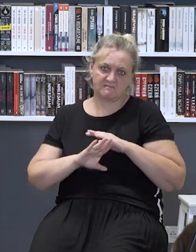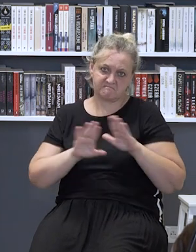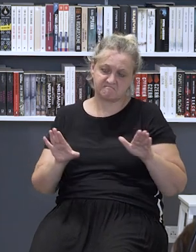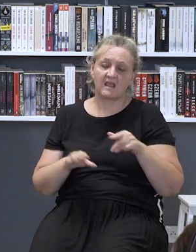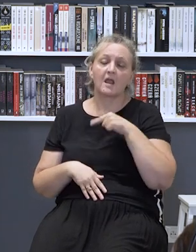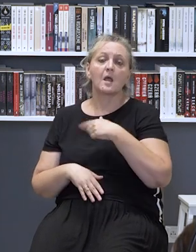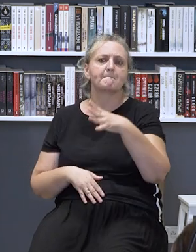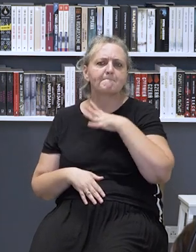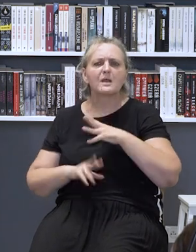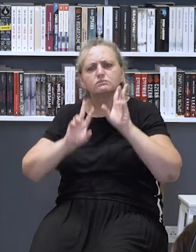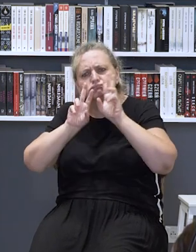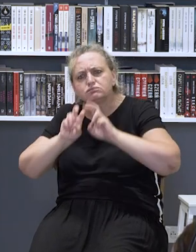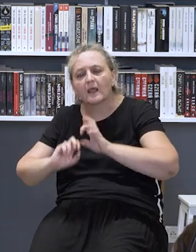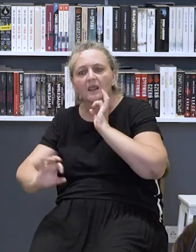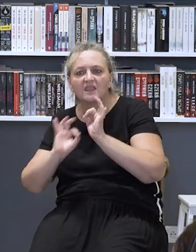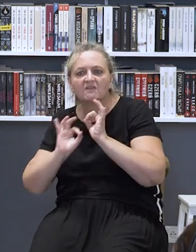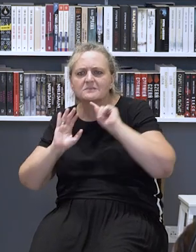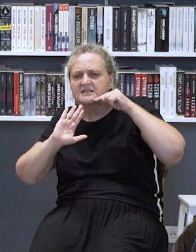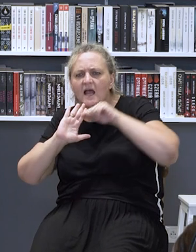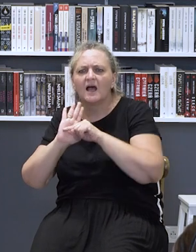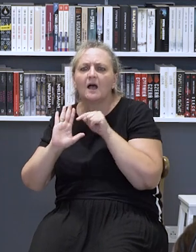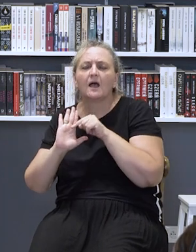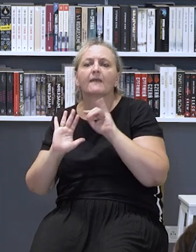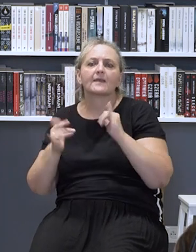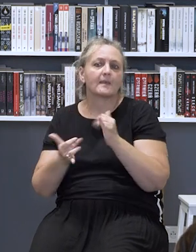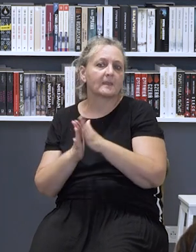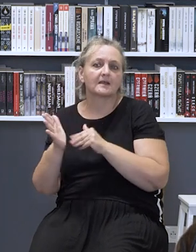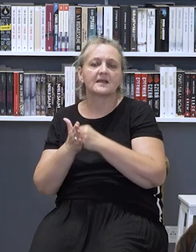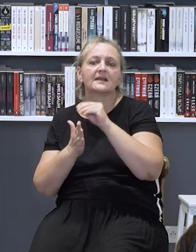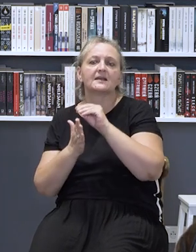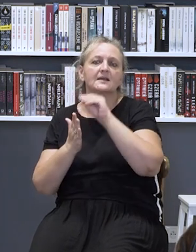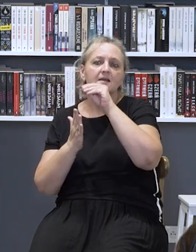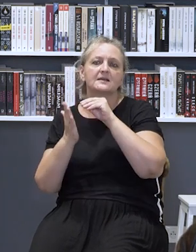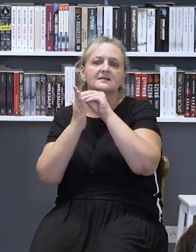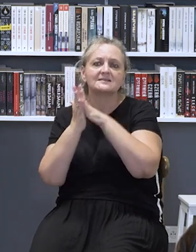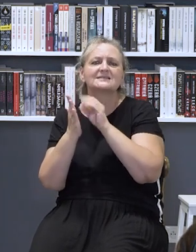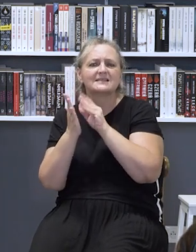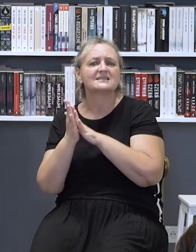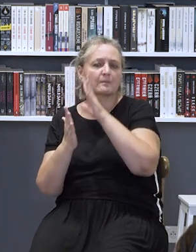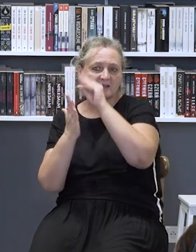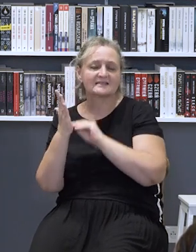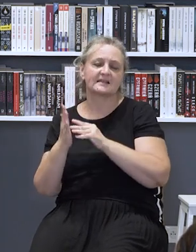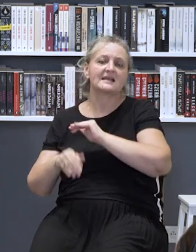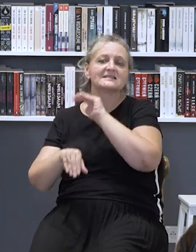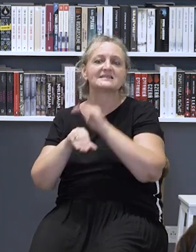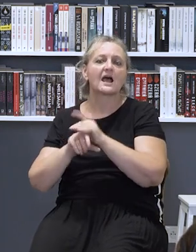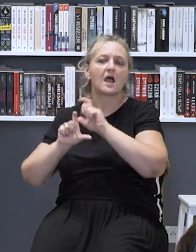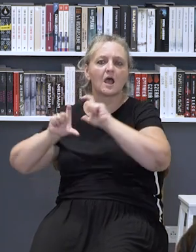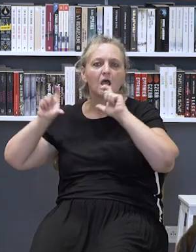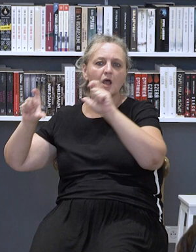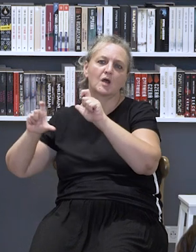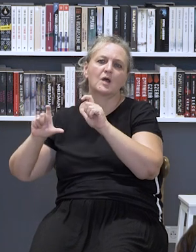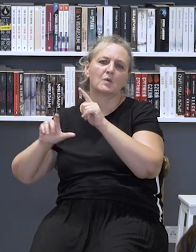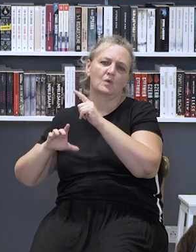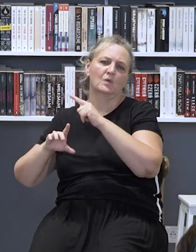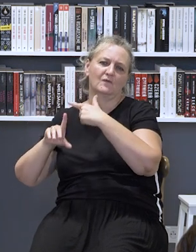bo docierałam do takich informacji typu na przykład spis zamówień z klasztoru.